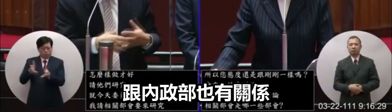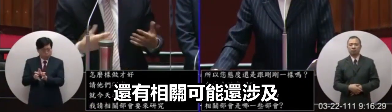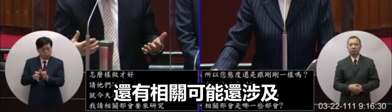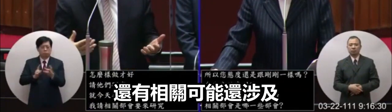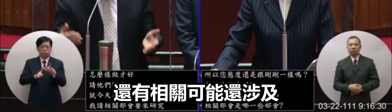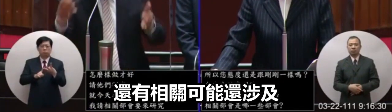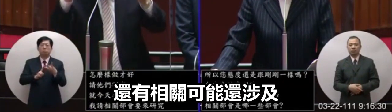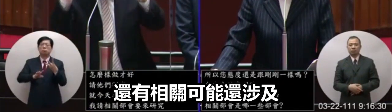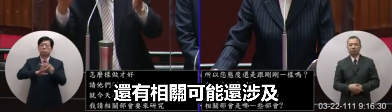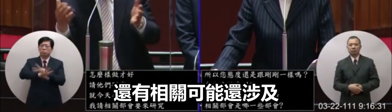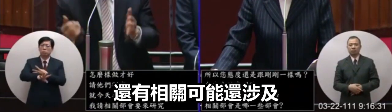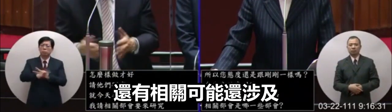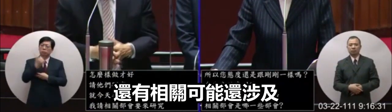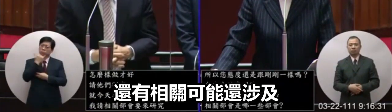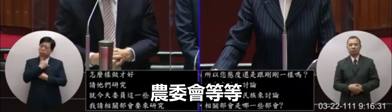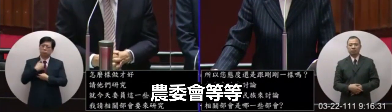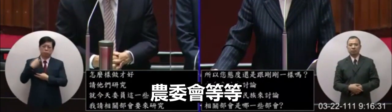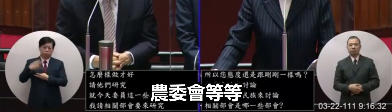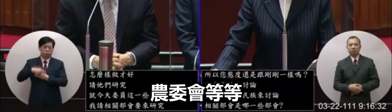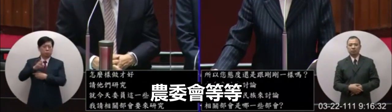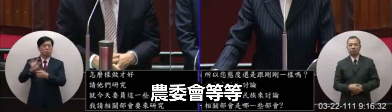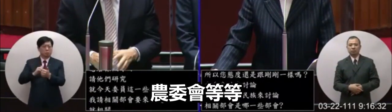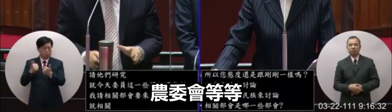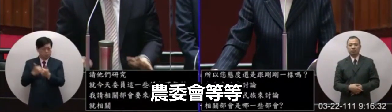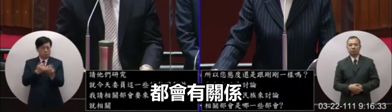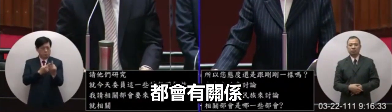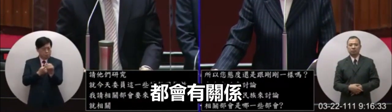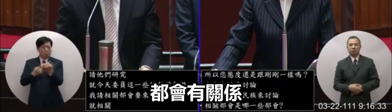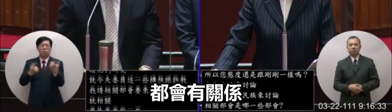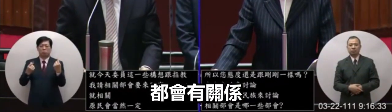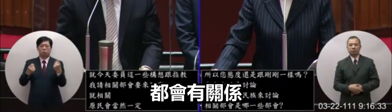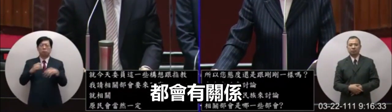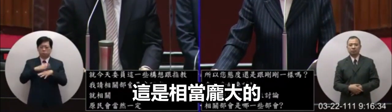关系，还有相关可能还涉及农委会等等